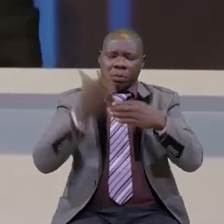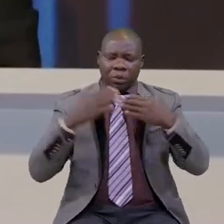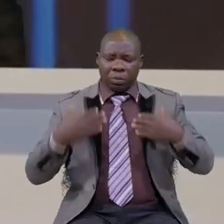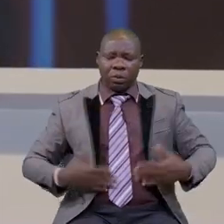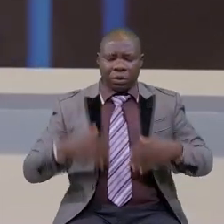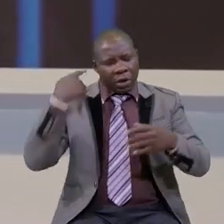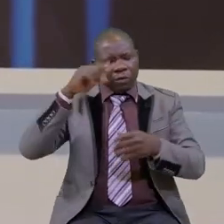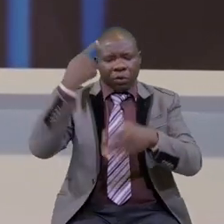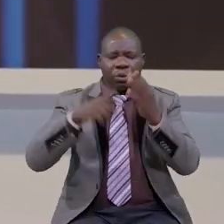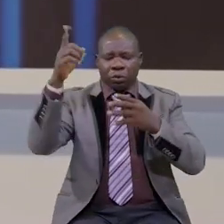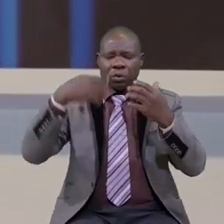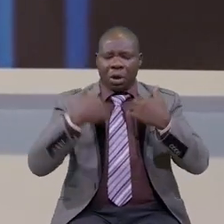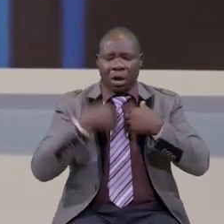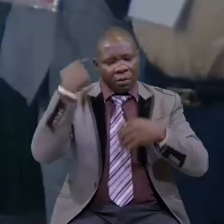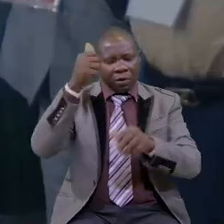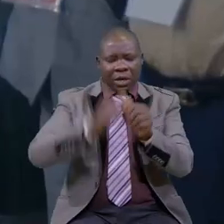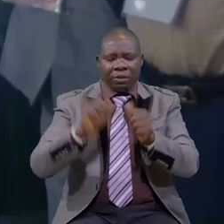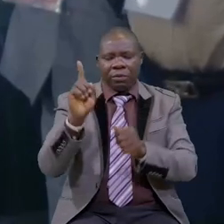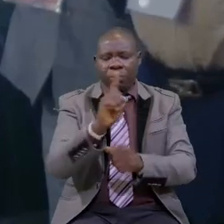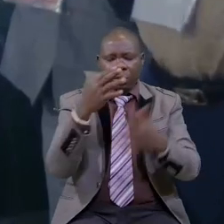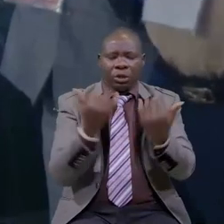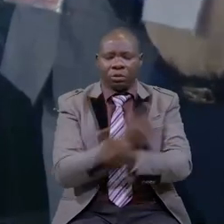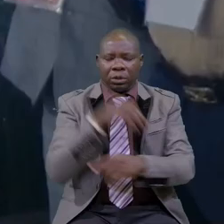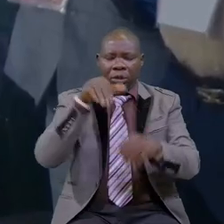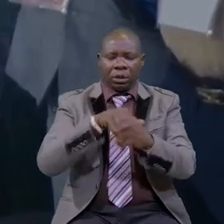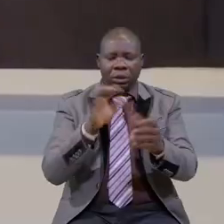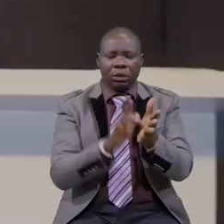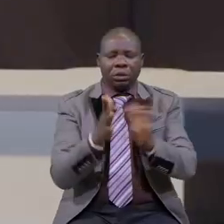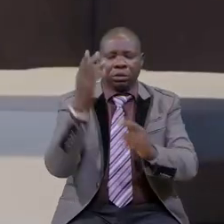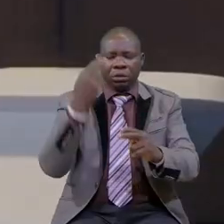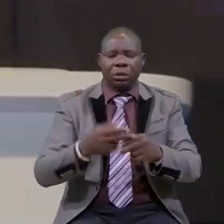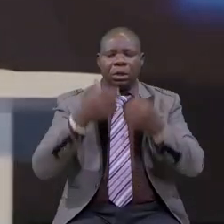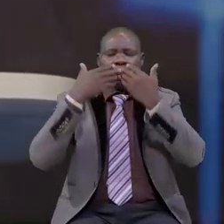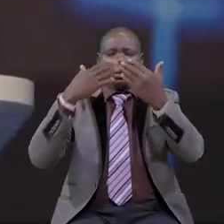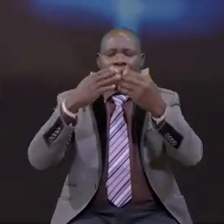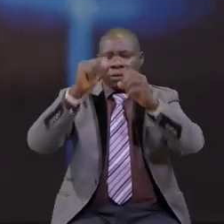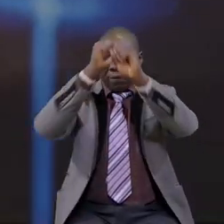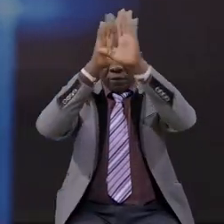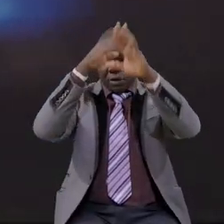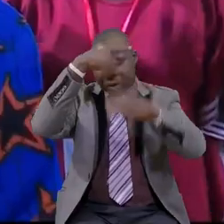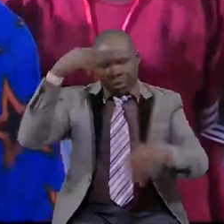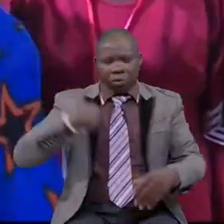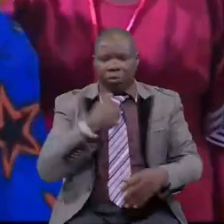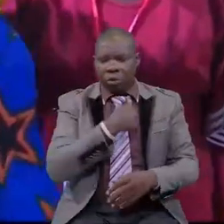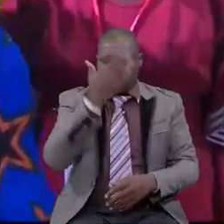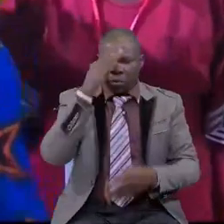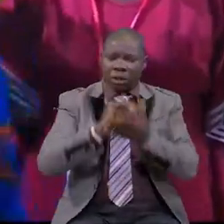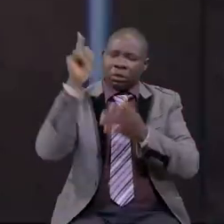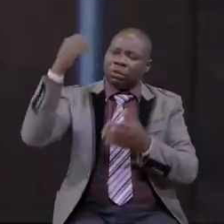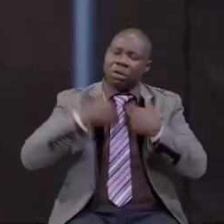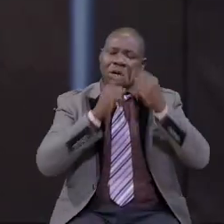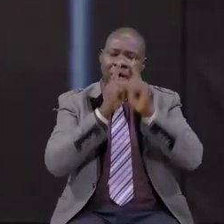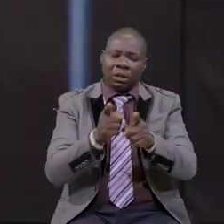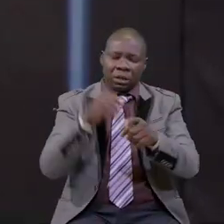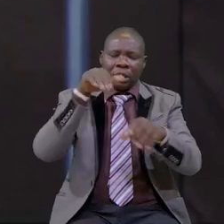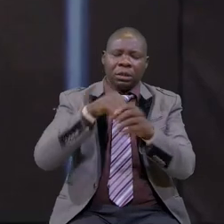pour chacun de nous en ce jour au nom de Jésus. Merci Père pour l'exaucement. Au nom